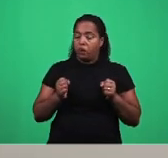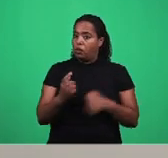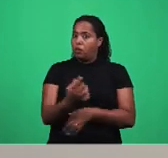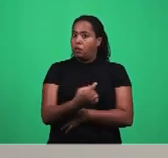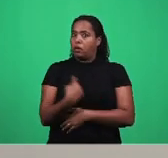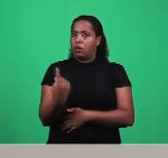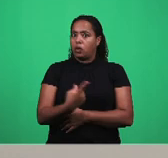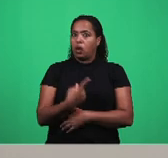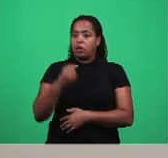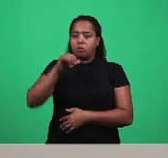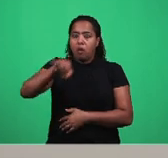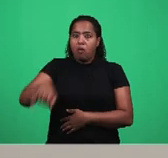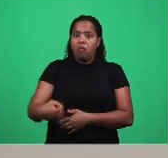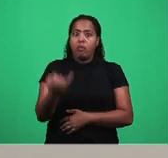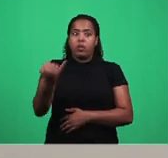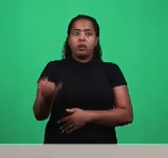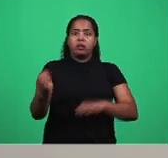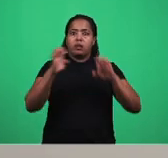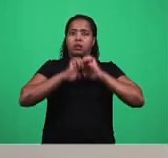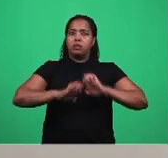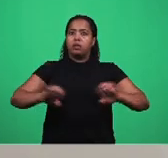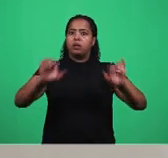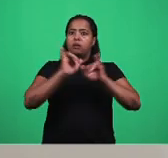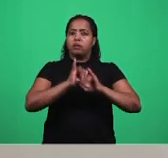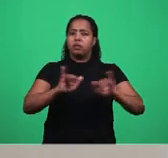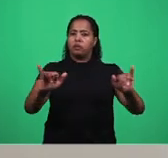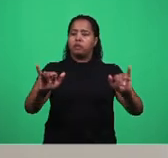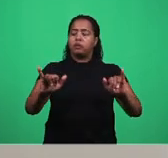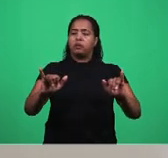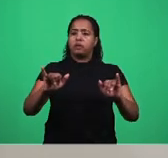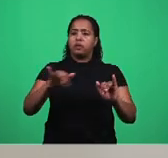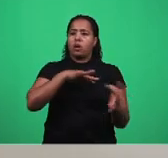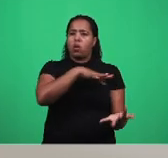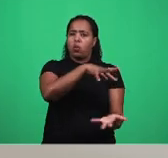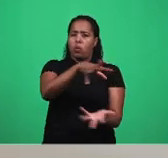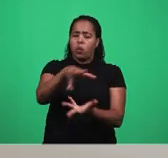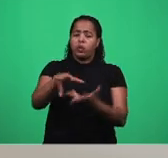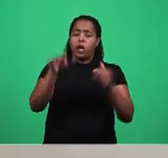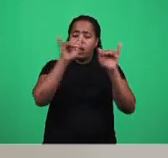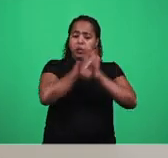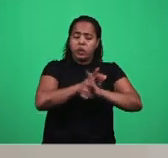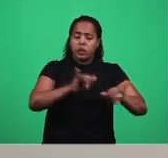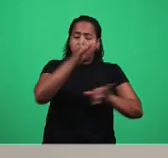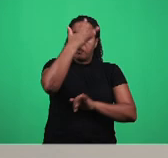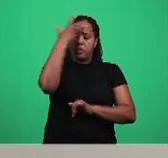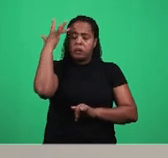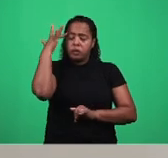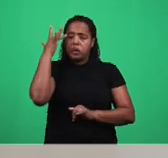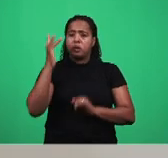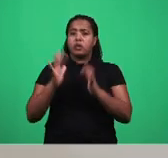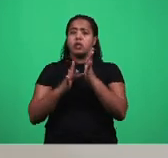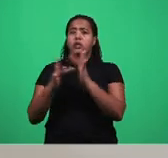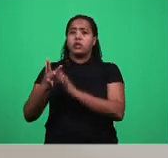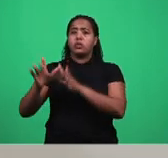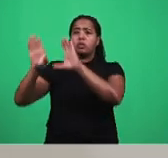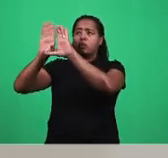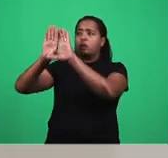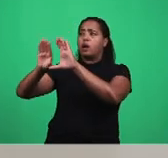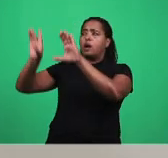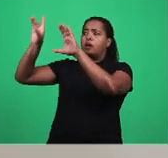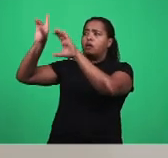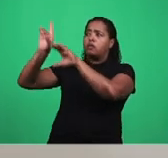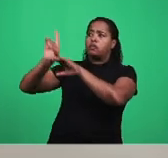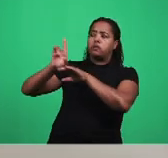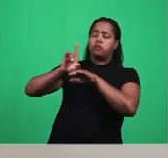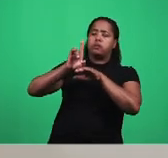que c'est l'opportunité que nous avons de parler au monde, d'évangéliser, de dire Jésus est aux portes. Les signes sont là. Il